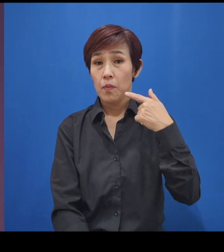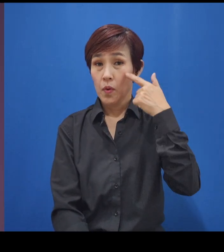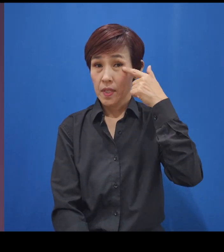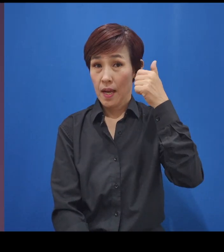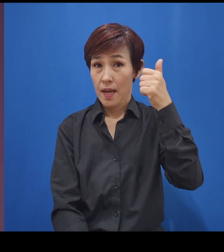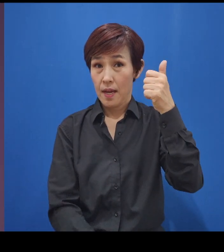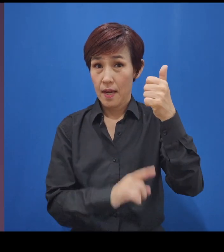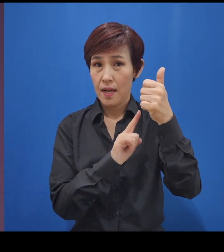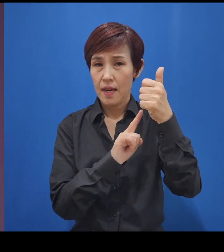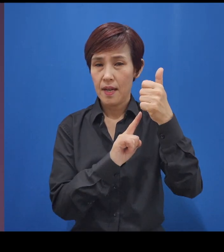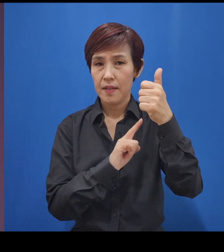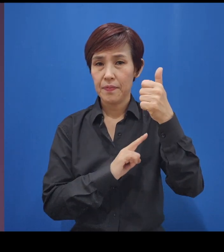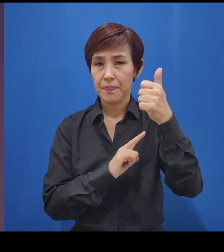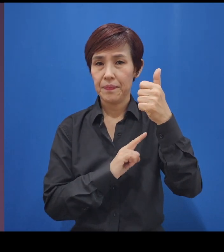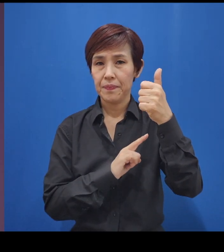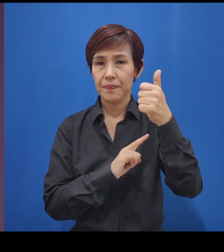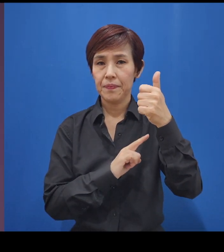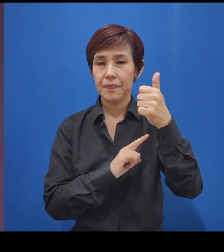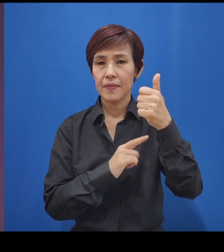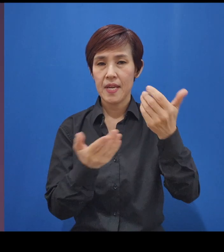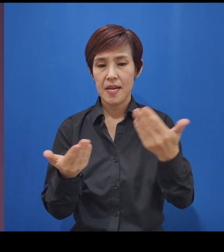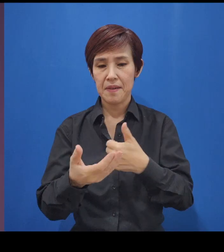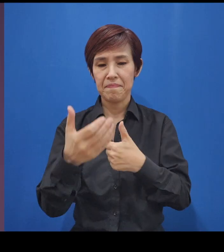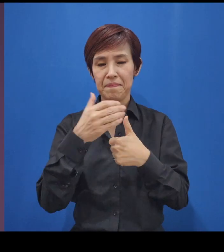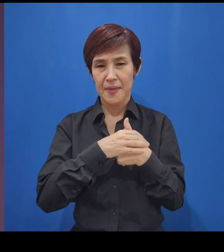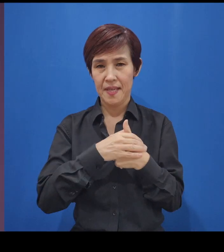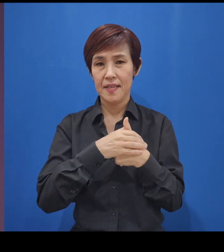목사가 처음 영광스럽게 부임했습니다.